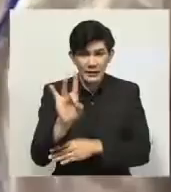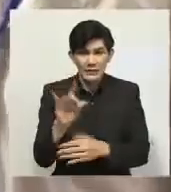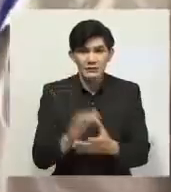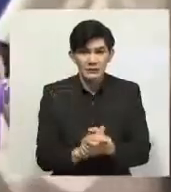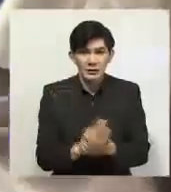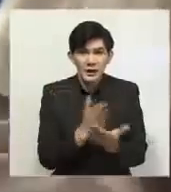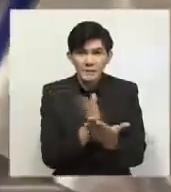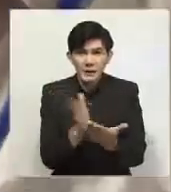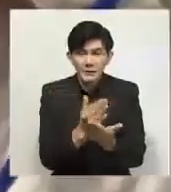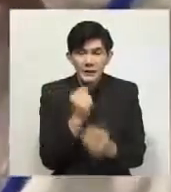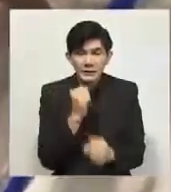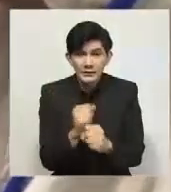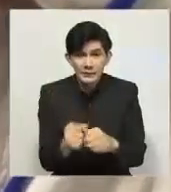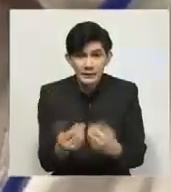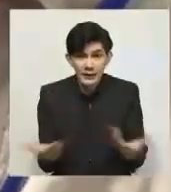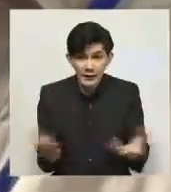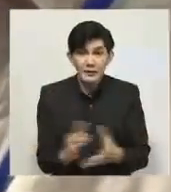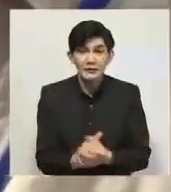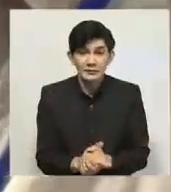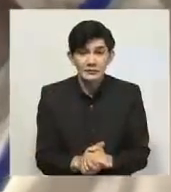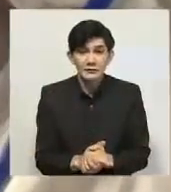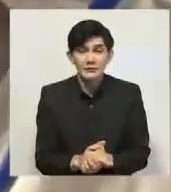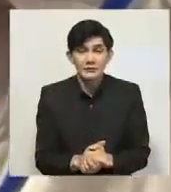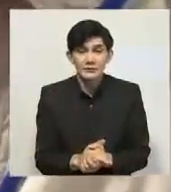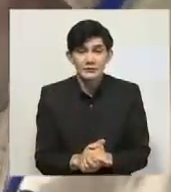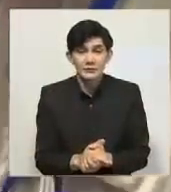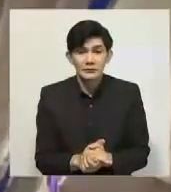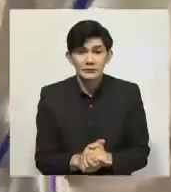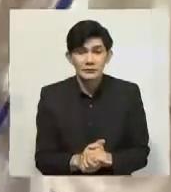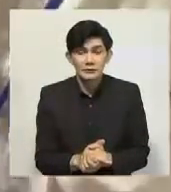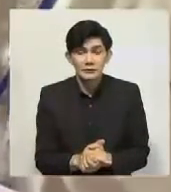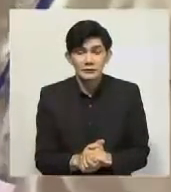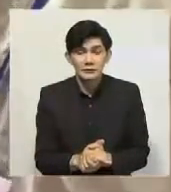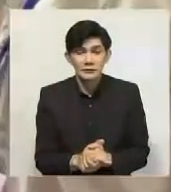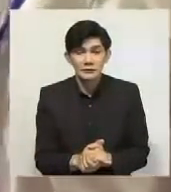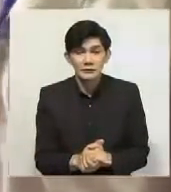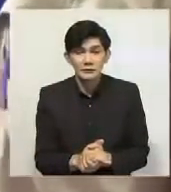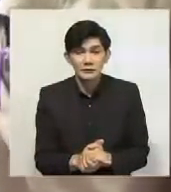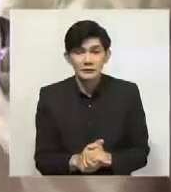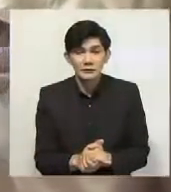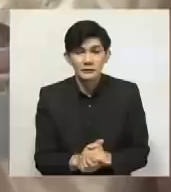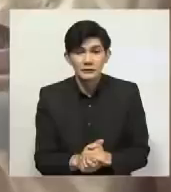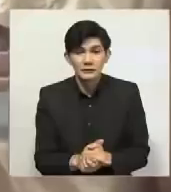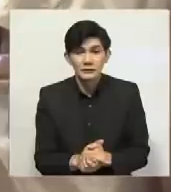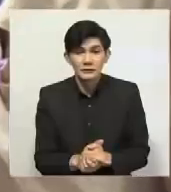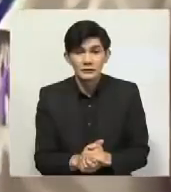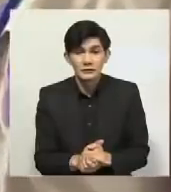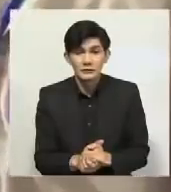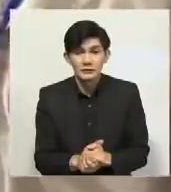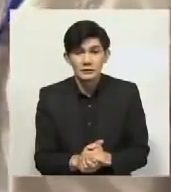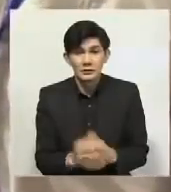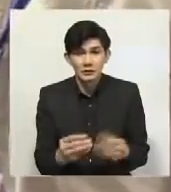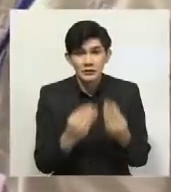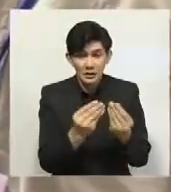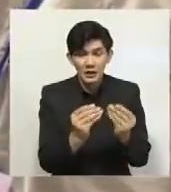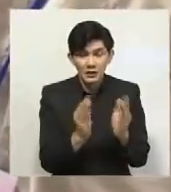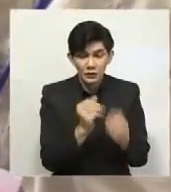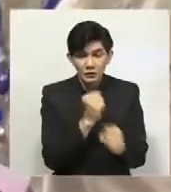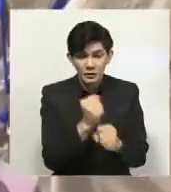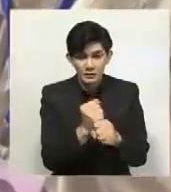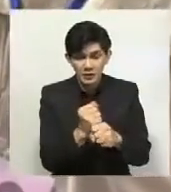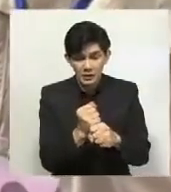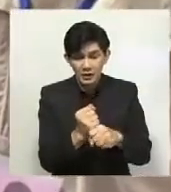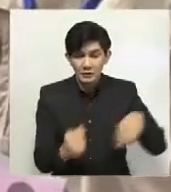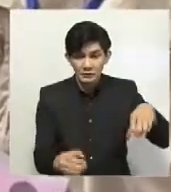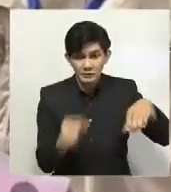ตอนนี้เราแบ่งการติดตั้งยังไงบ้างครับ ก็เดี๋ยวจะขออนุญาตตรงนี้ครับ ตัวเล็กก็จะให้ซิลตัวใหญ่ก็จะดูด